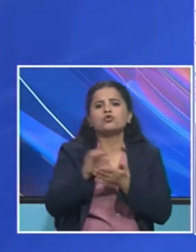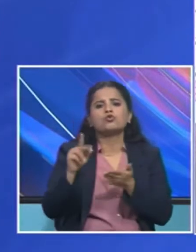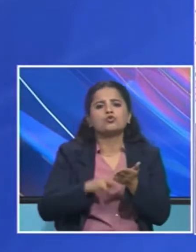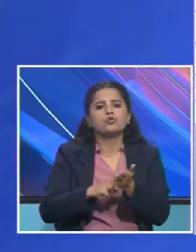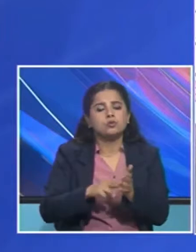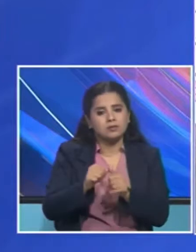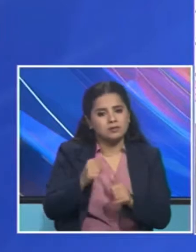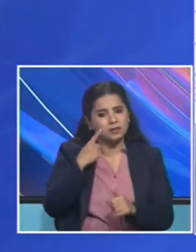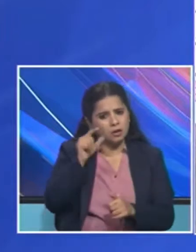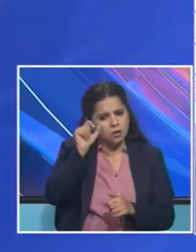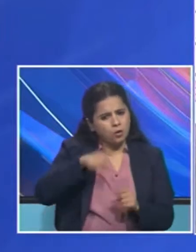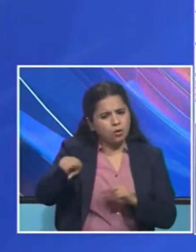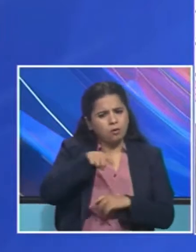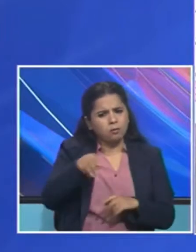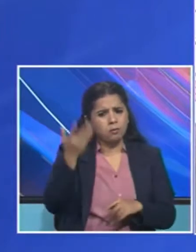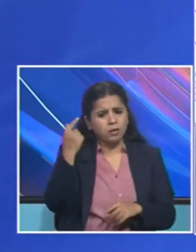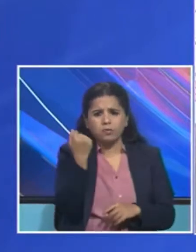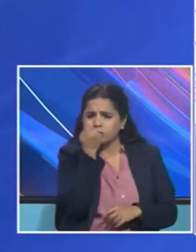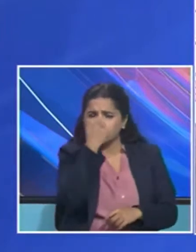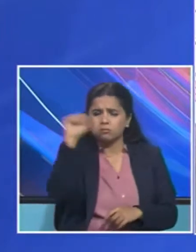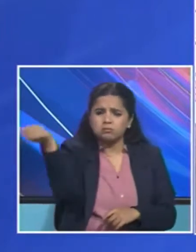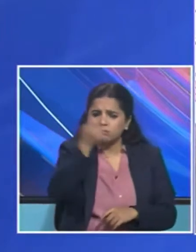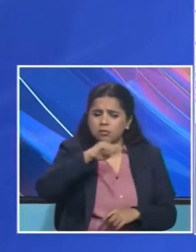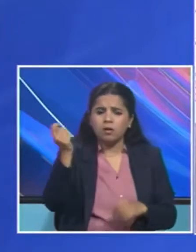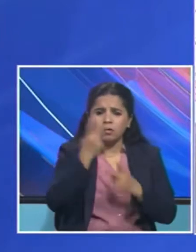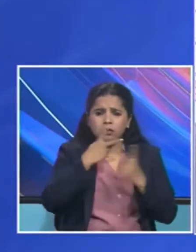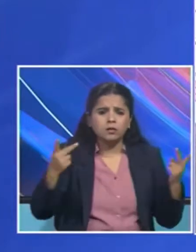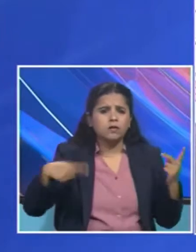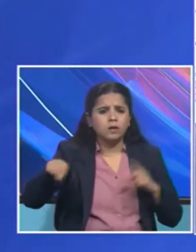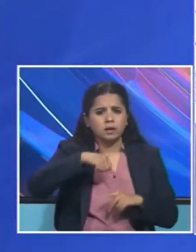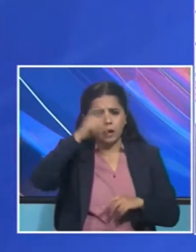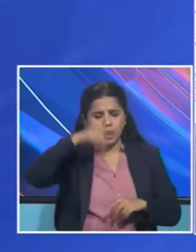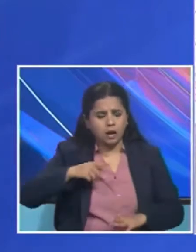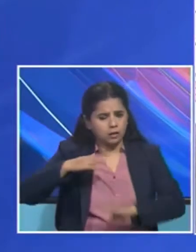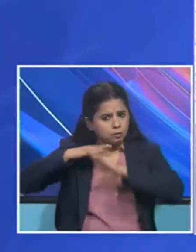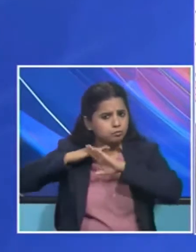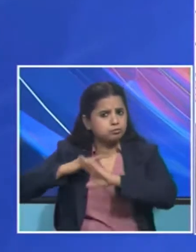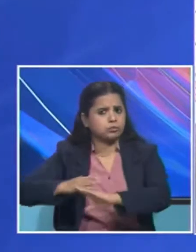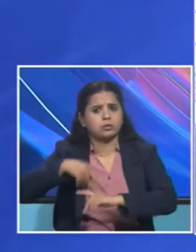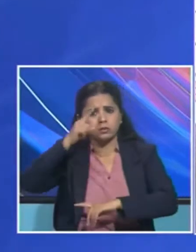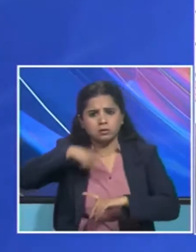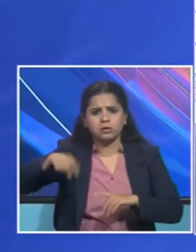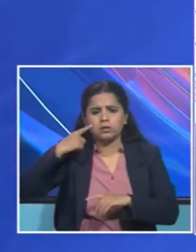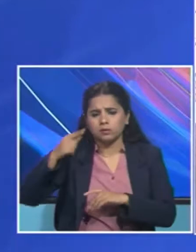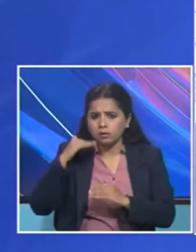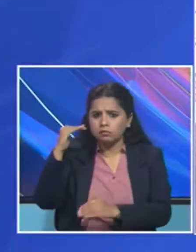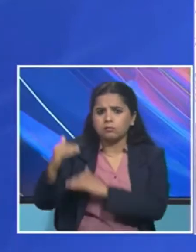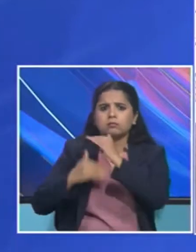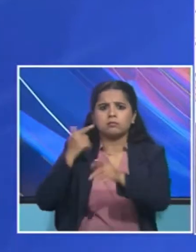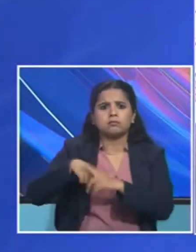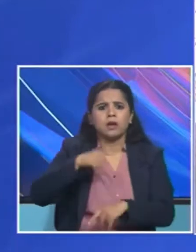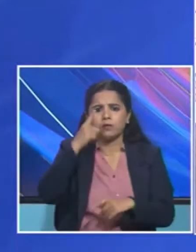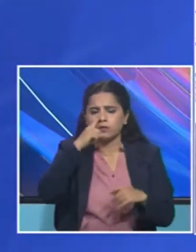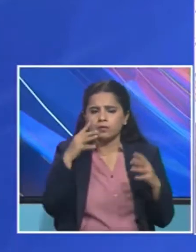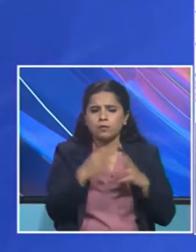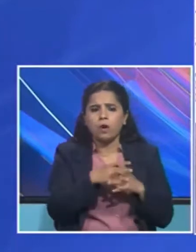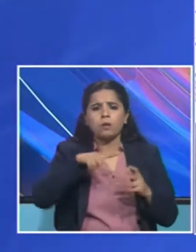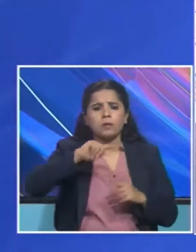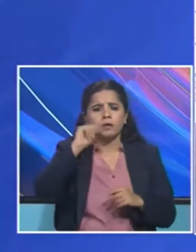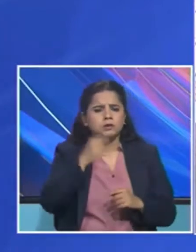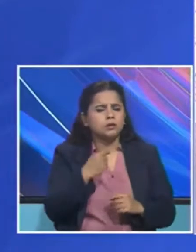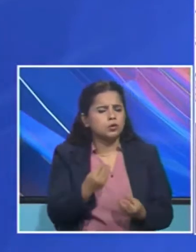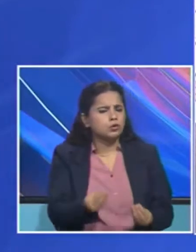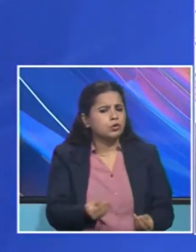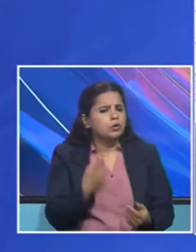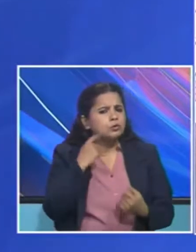अनेकों वीरांगनाओं ने राष्ट्र इच्छा और राष्ट्र निर्माण में नारी शक्ति की भूमिका को नई